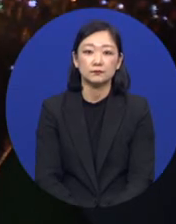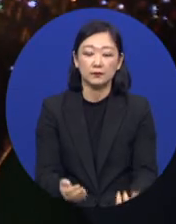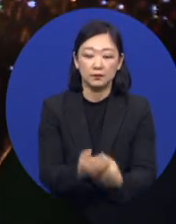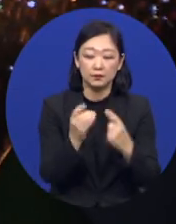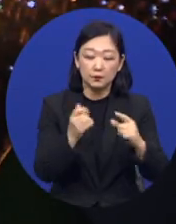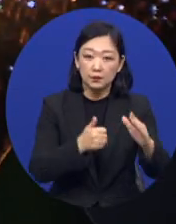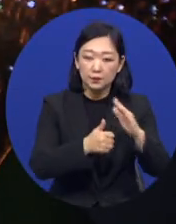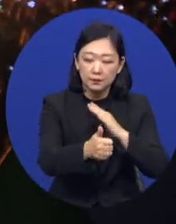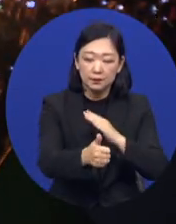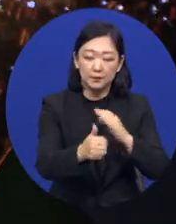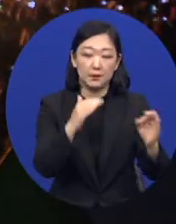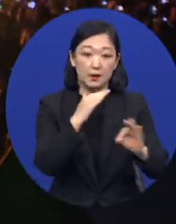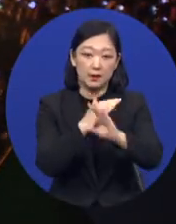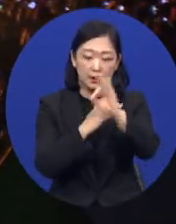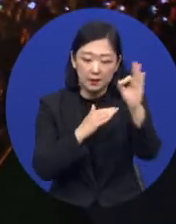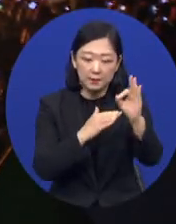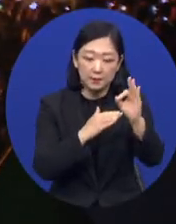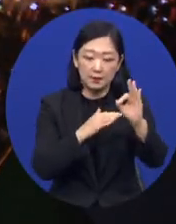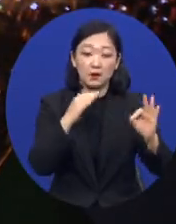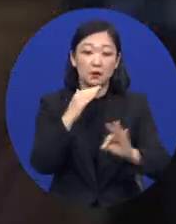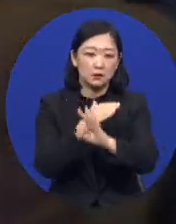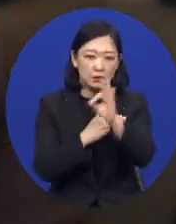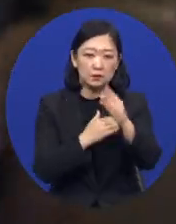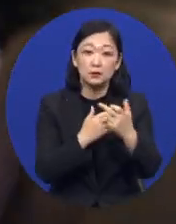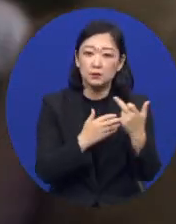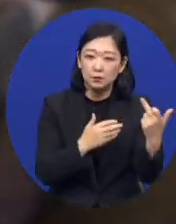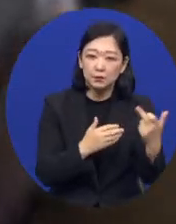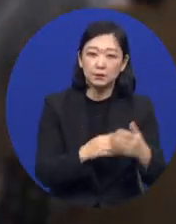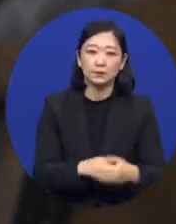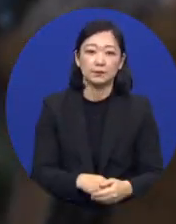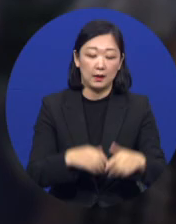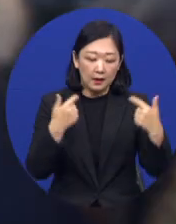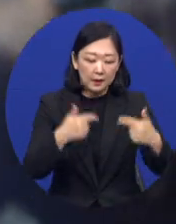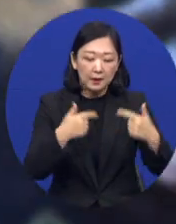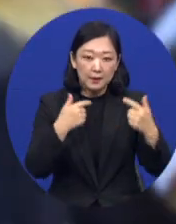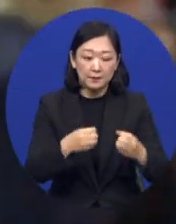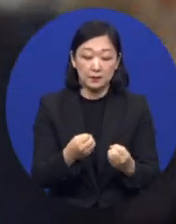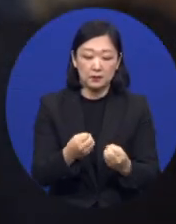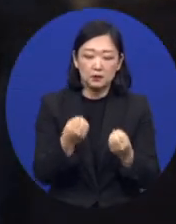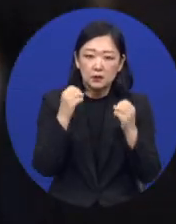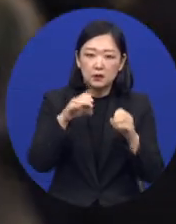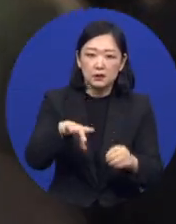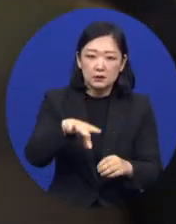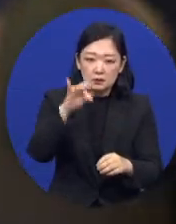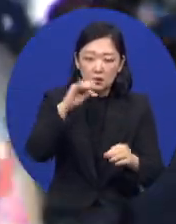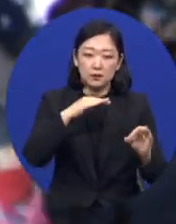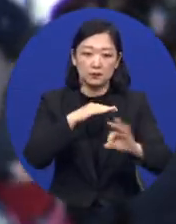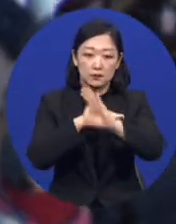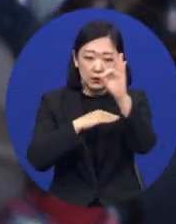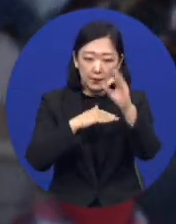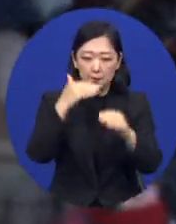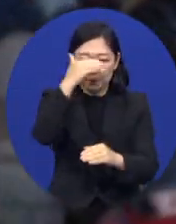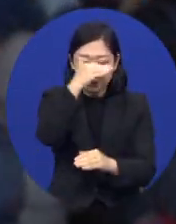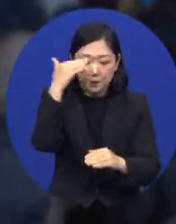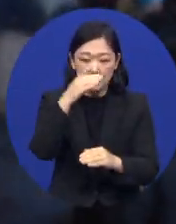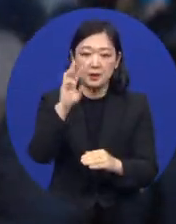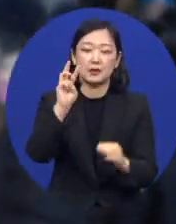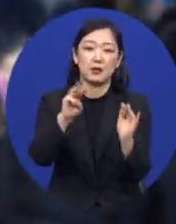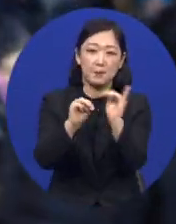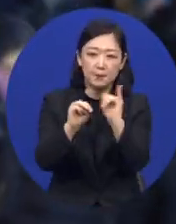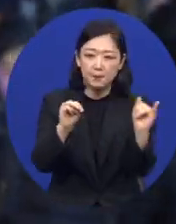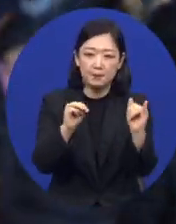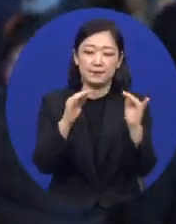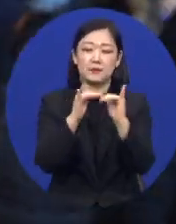제주의 대표적인 해맞이 장소인 성산 일출봉. 해마다 새해 첫 해돋이를 보려고 3만여 명의 인파가 몰리는